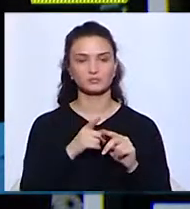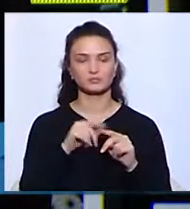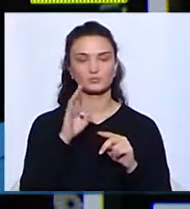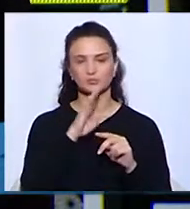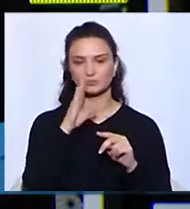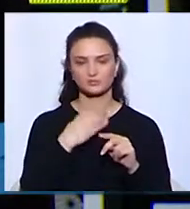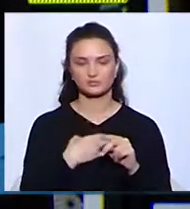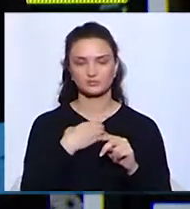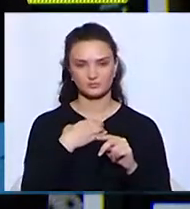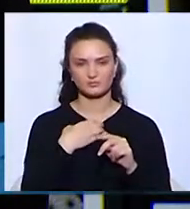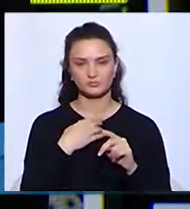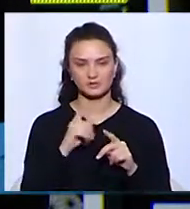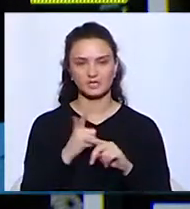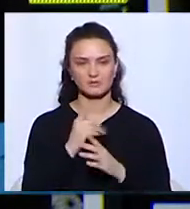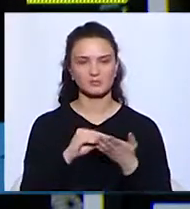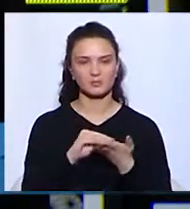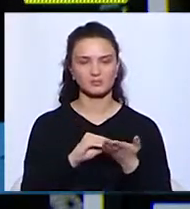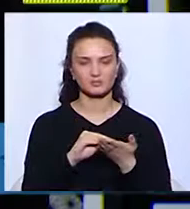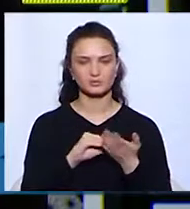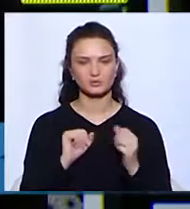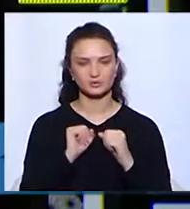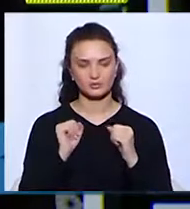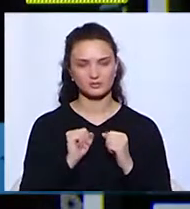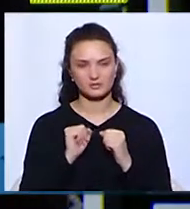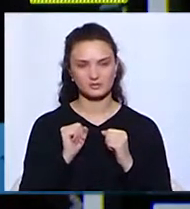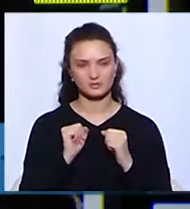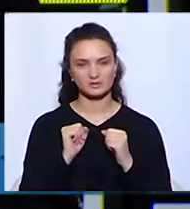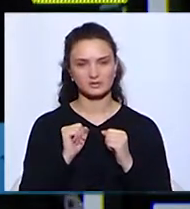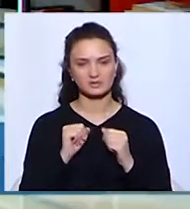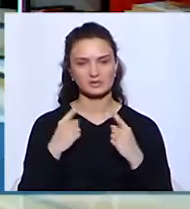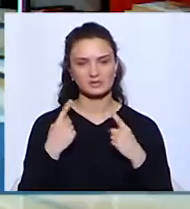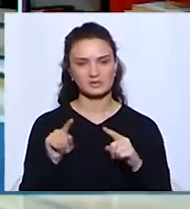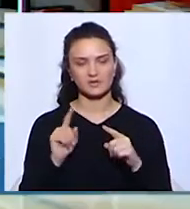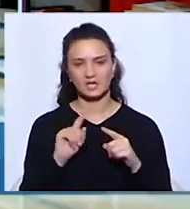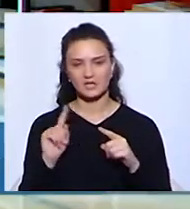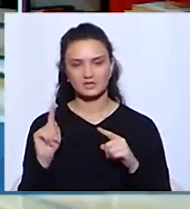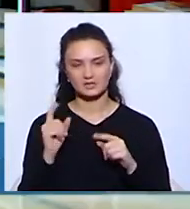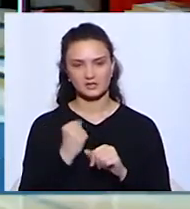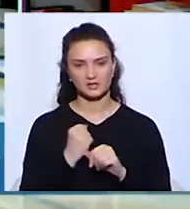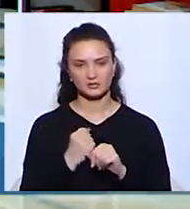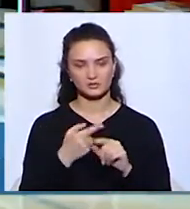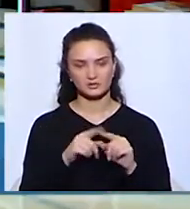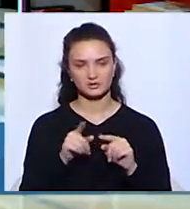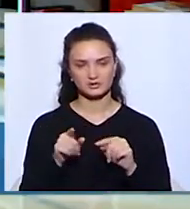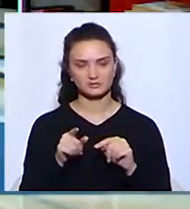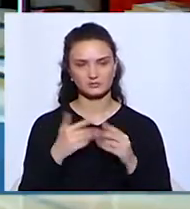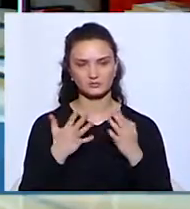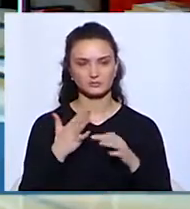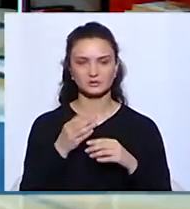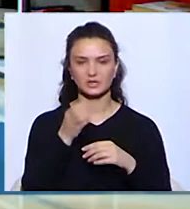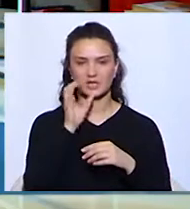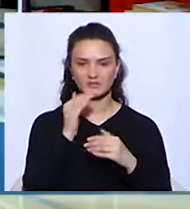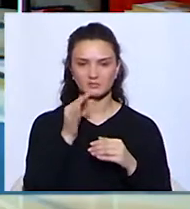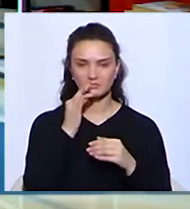მშობელი განმეორებით ცდილობს ან ცდილობს სხვა გზით შეიყვანოს ეს სიცხის, მაგალითად თუ